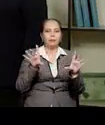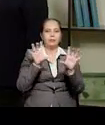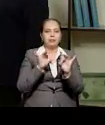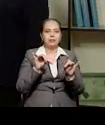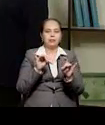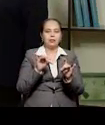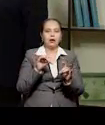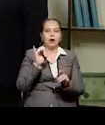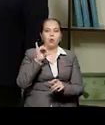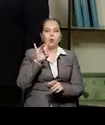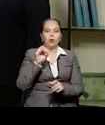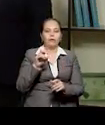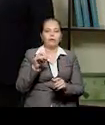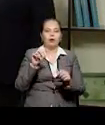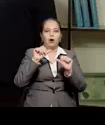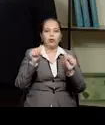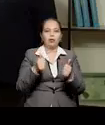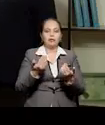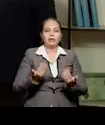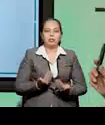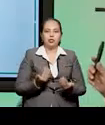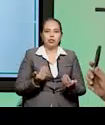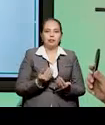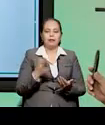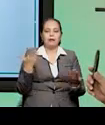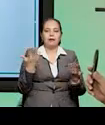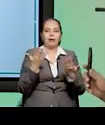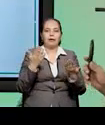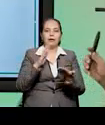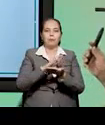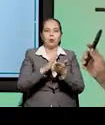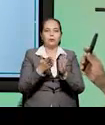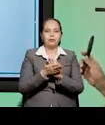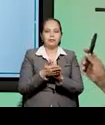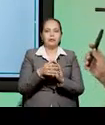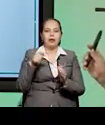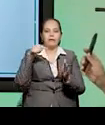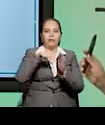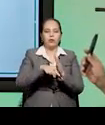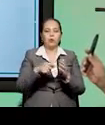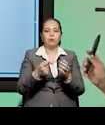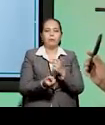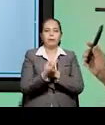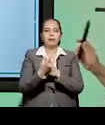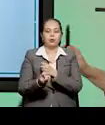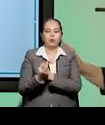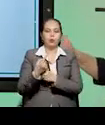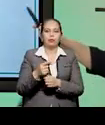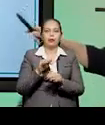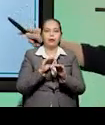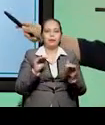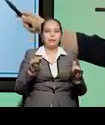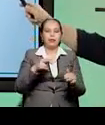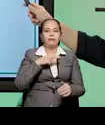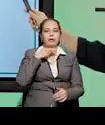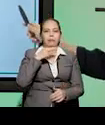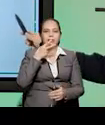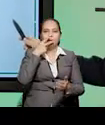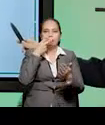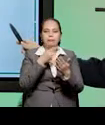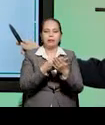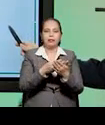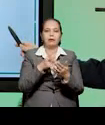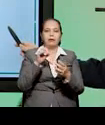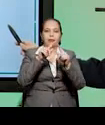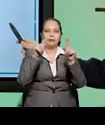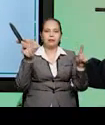Объясните уровень организации жизни и какие процессы в нем происходят. Ребята, внимательно посмотрите